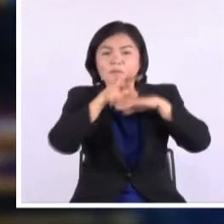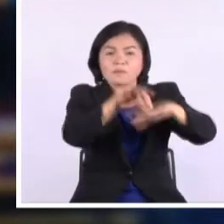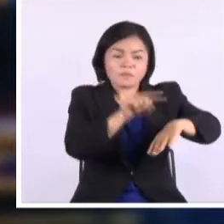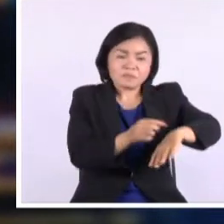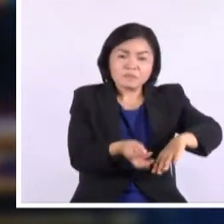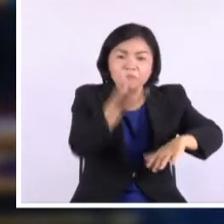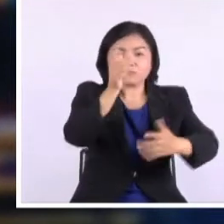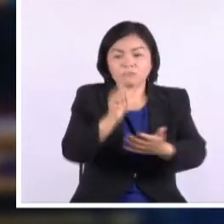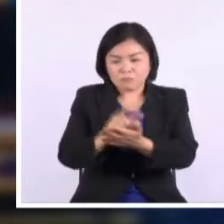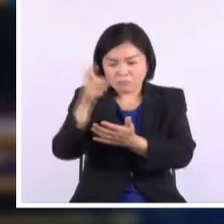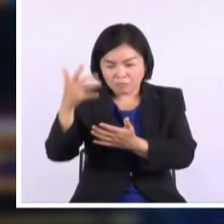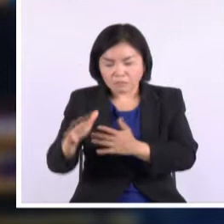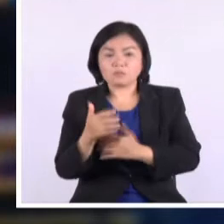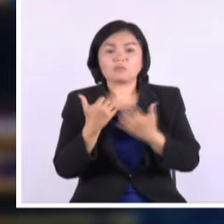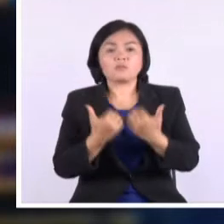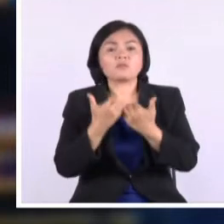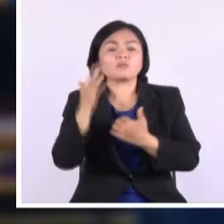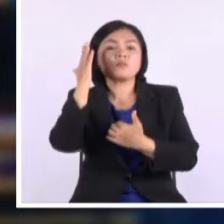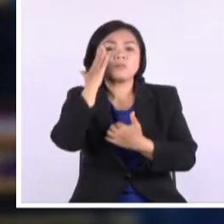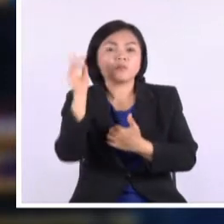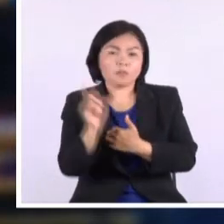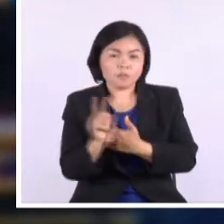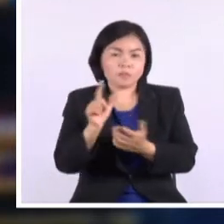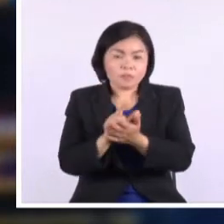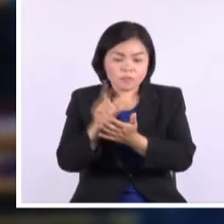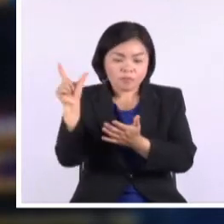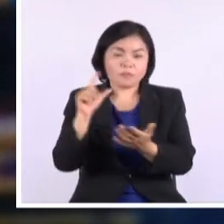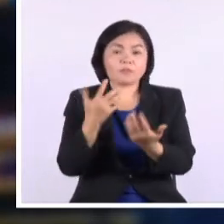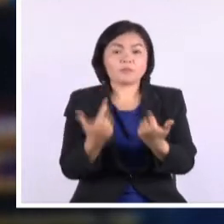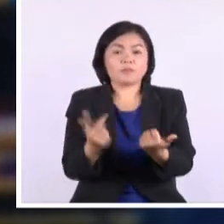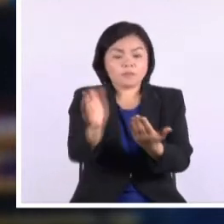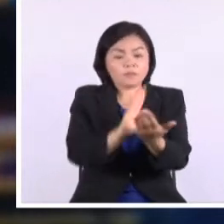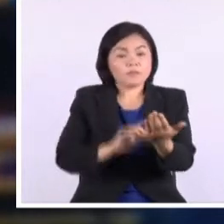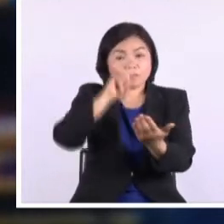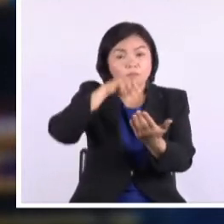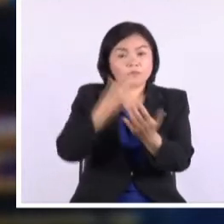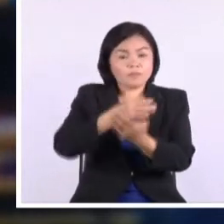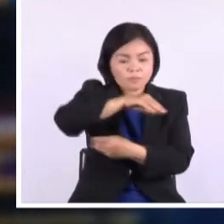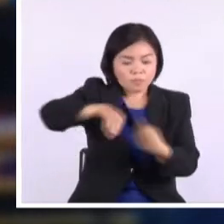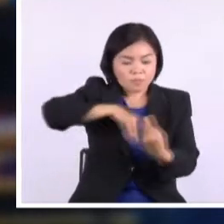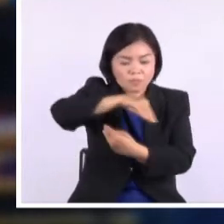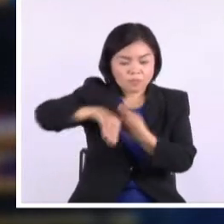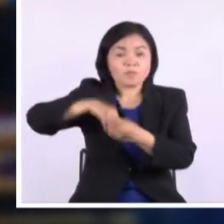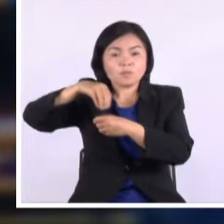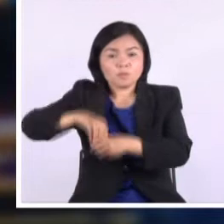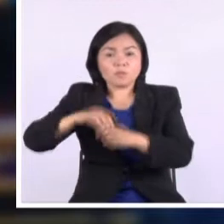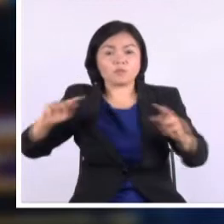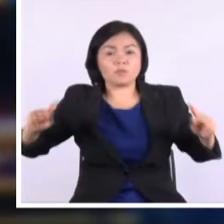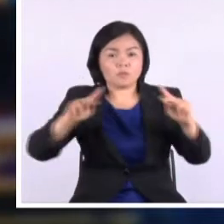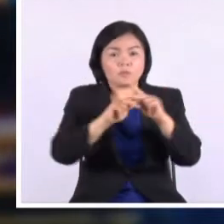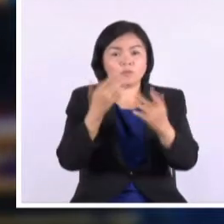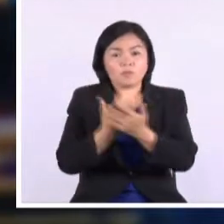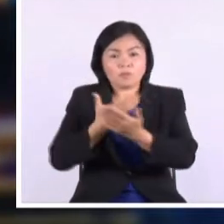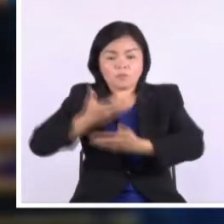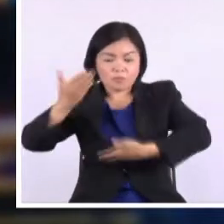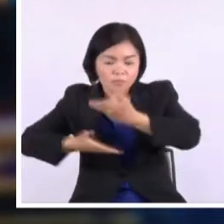ว่าน่าจะมีความเคลื่อนไหวเพิ่มเติมนะครับแต่เรื่องของเศรษฐกิจยังคงต้องดำเนินต่อไปในการล่าสุดนั้นกระทรวงพาณิชย์ออกมาเปิดเผย